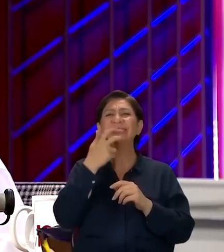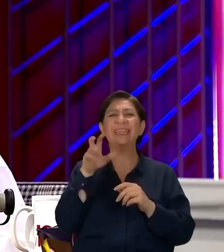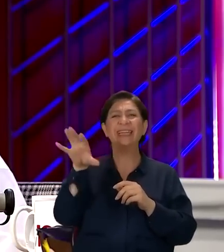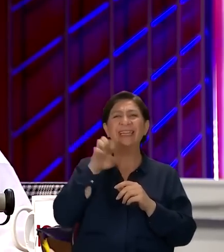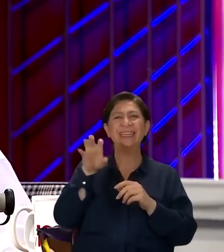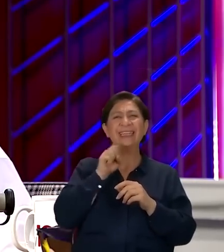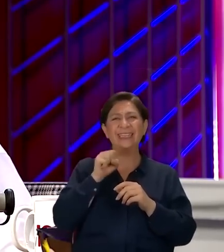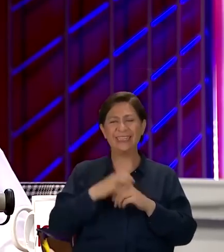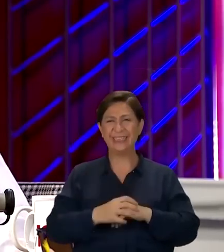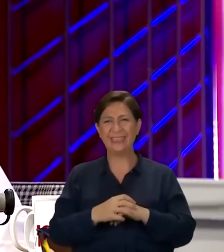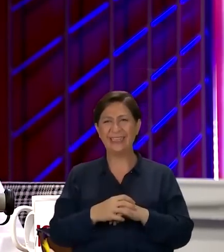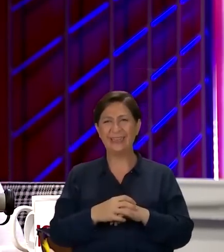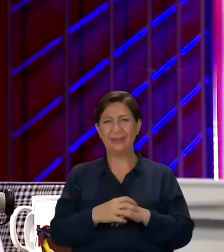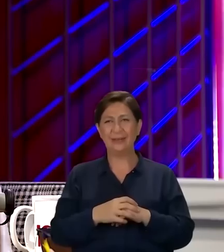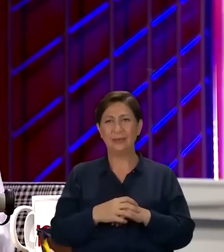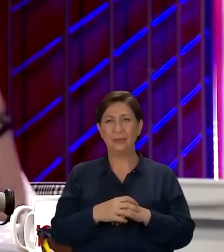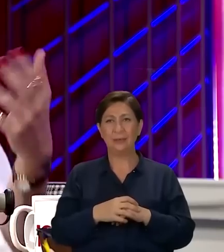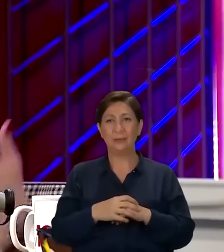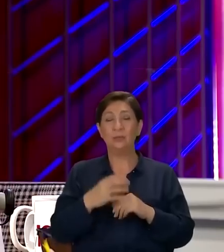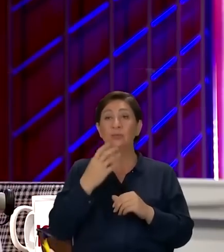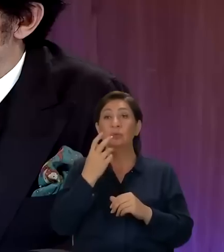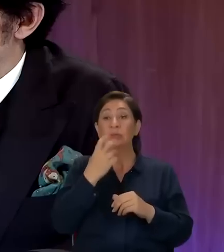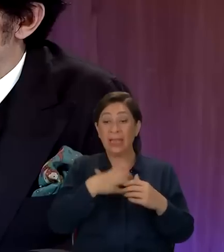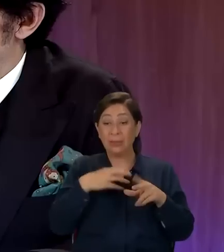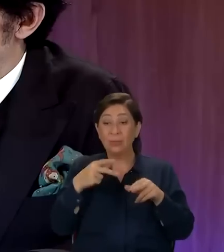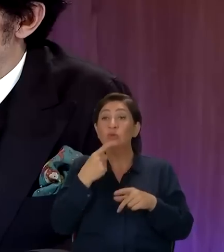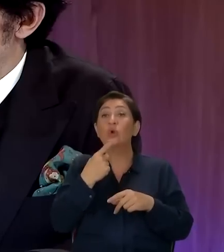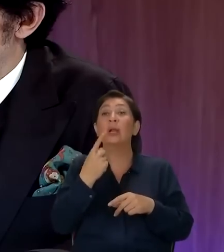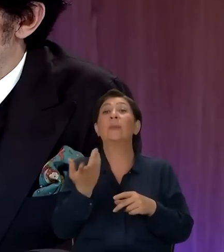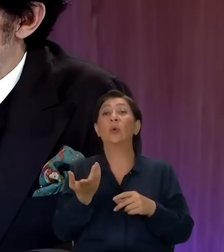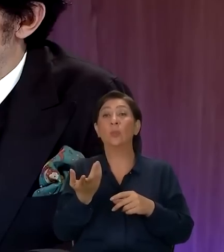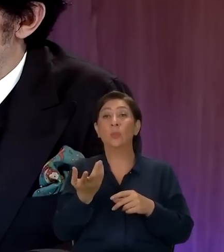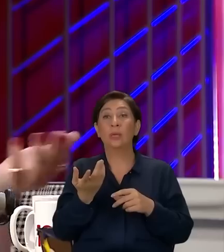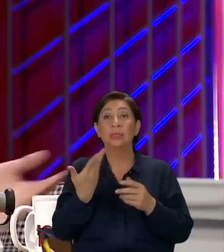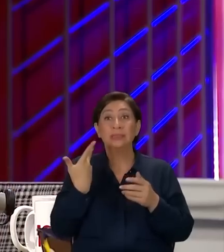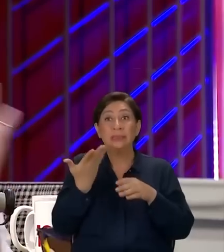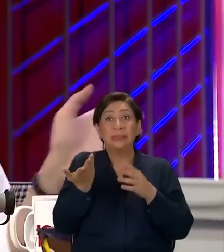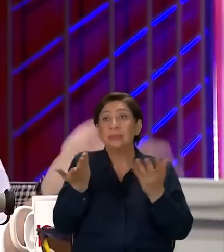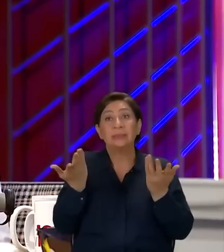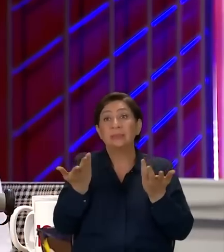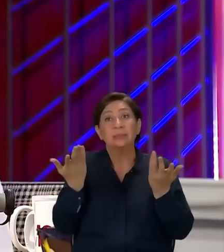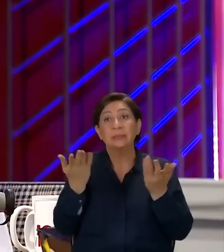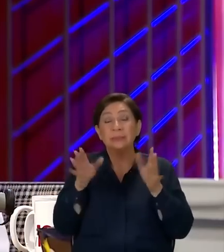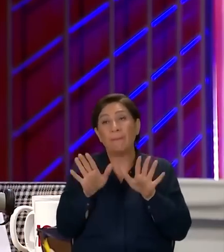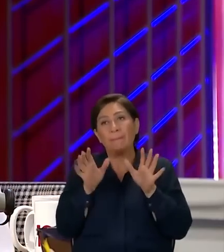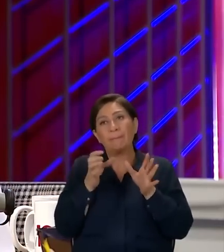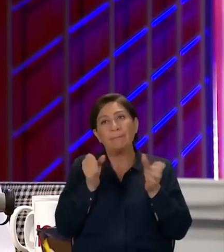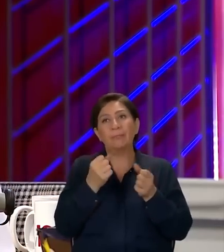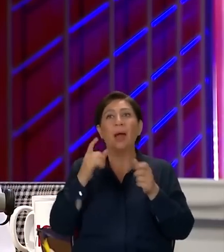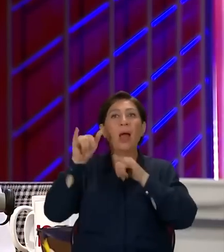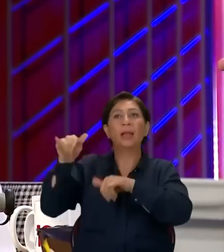esecek deli ellerde diye. Evet. Söyleyemiyorum kendim gibi. Eyvah. Ne yaptı dedim. Cıt tık kıt dedi